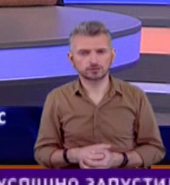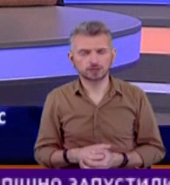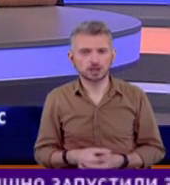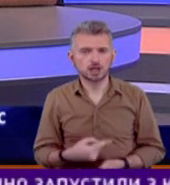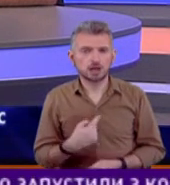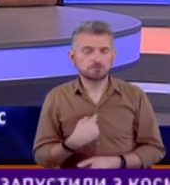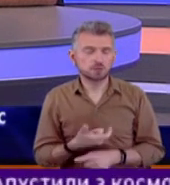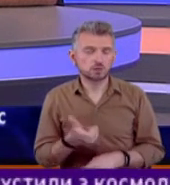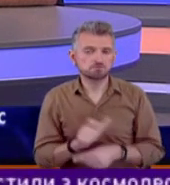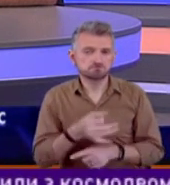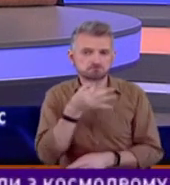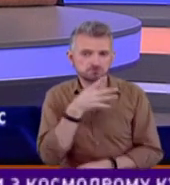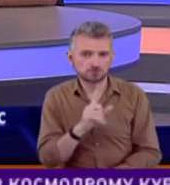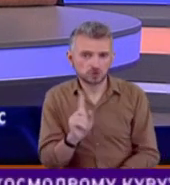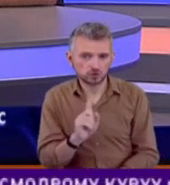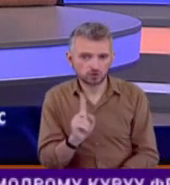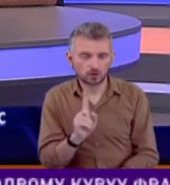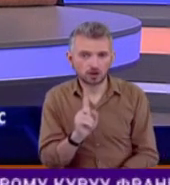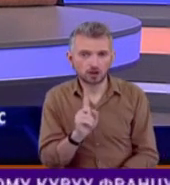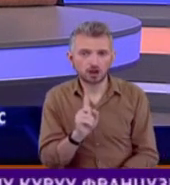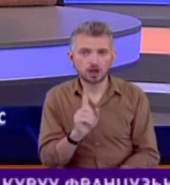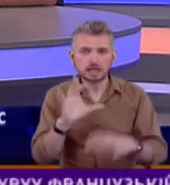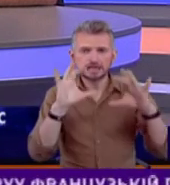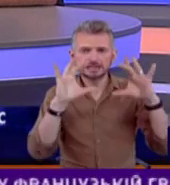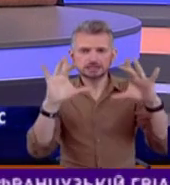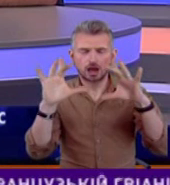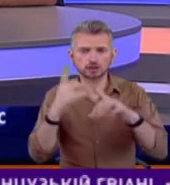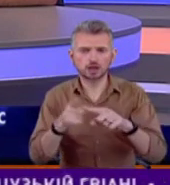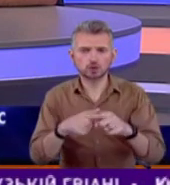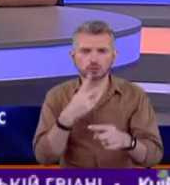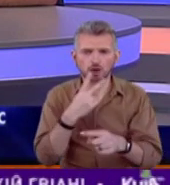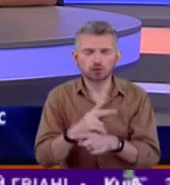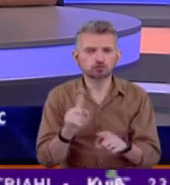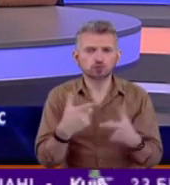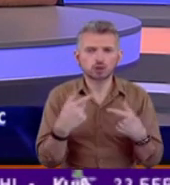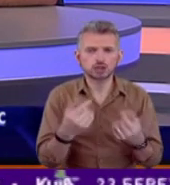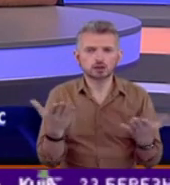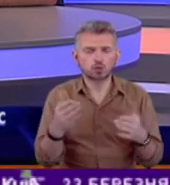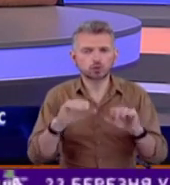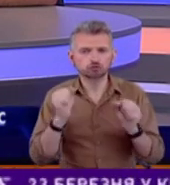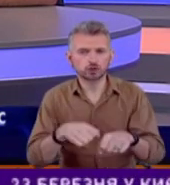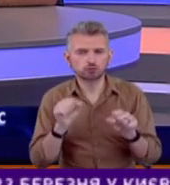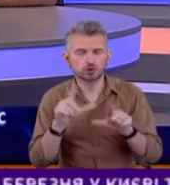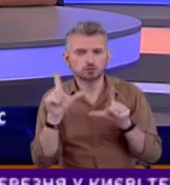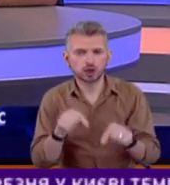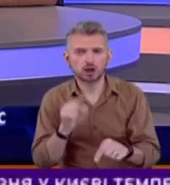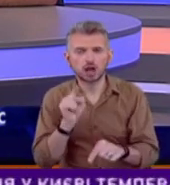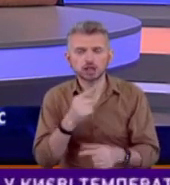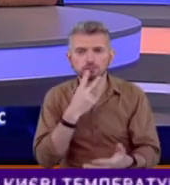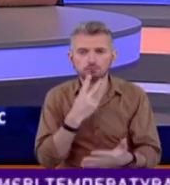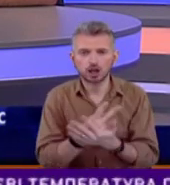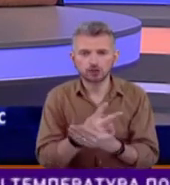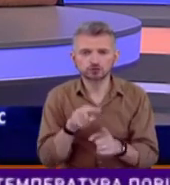Мне все очень понравилось о том, что опознавательные знаки, которые показывают, что и где, какая, с какой скоростью можно проехать, они же